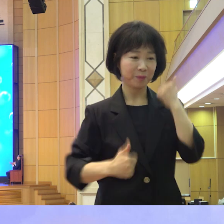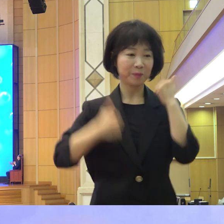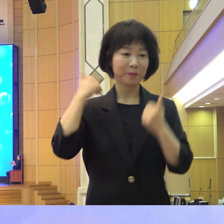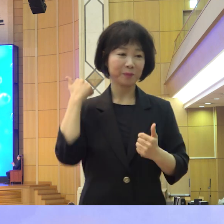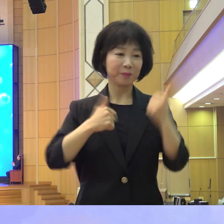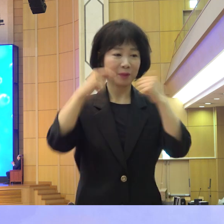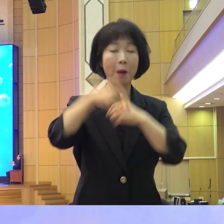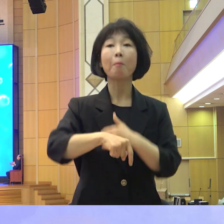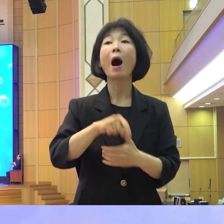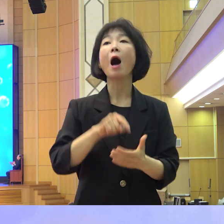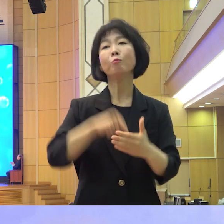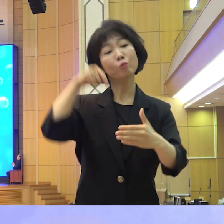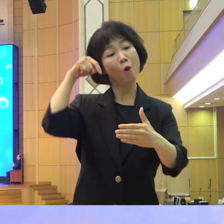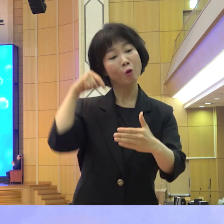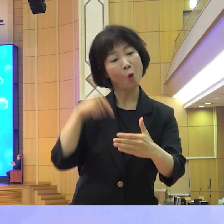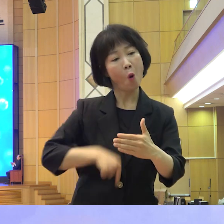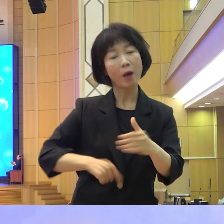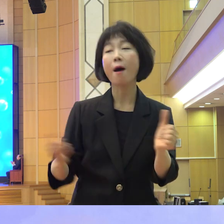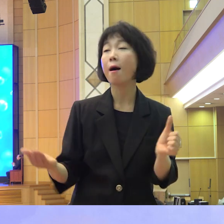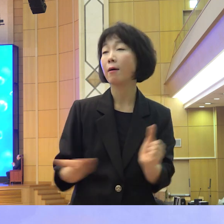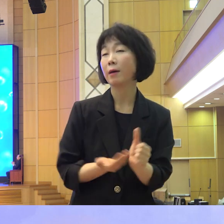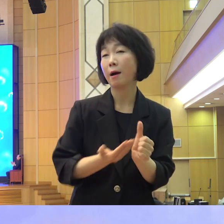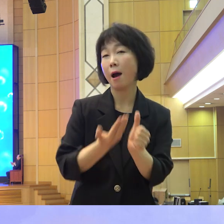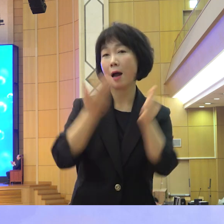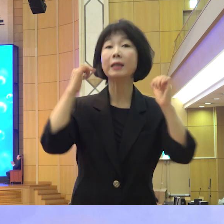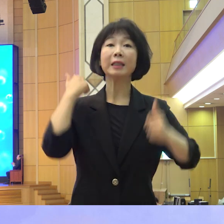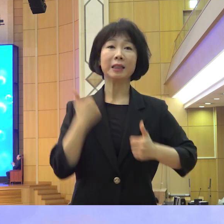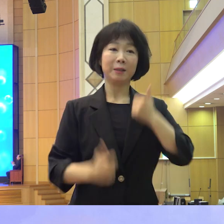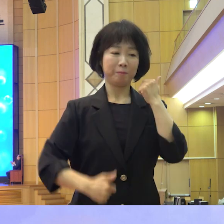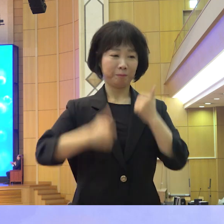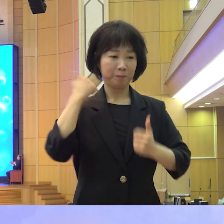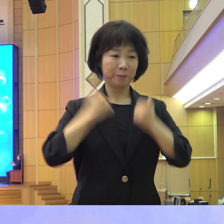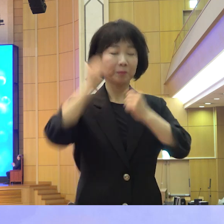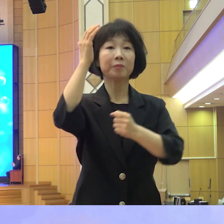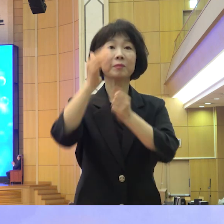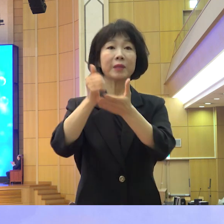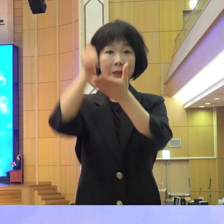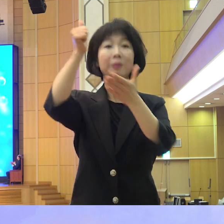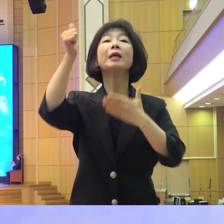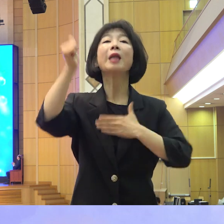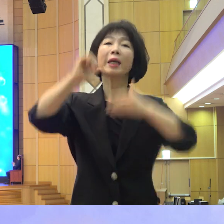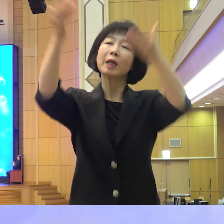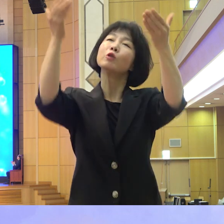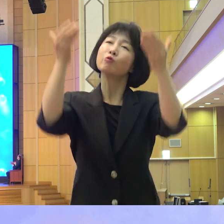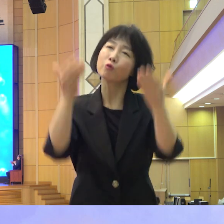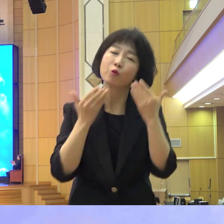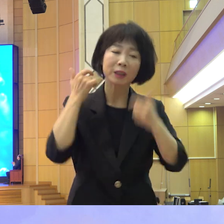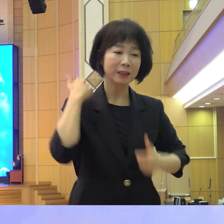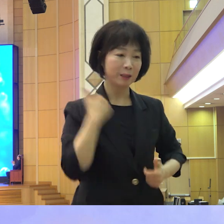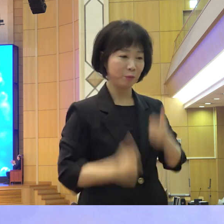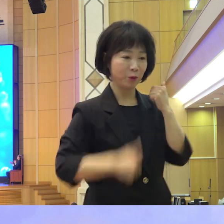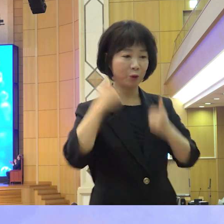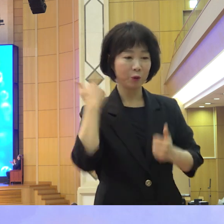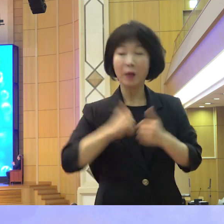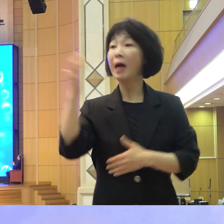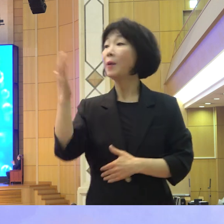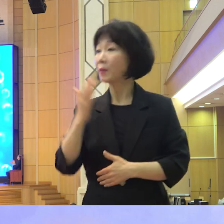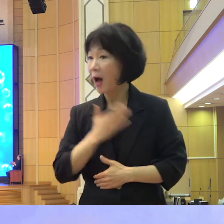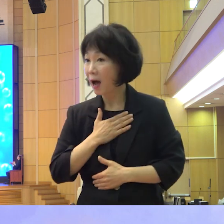기쁨, 마음속에 자라가는 기쁨, 하나님이 내게 주신 기쁨.